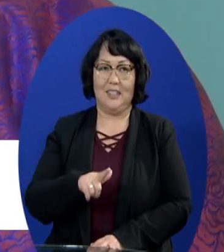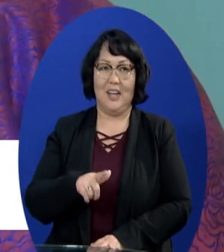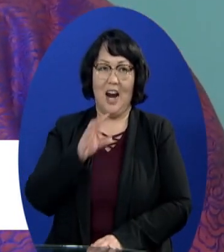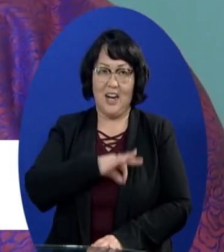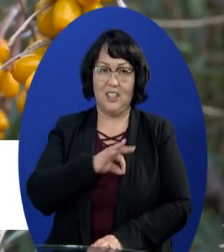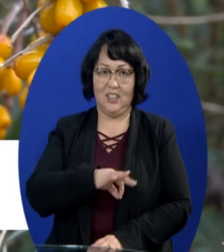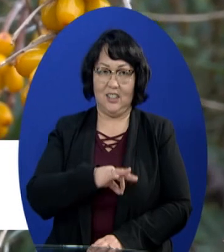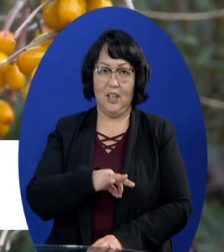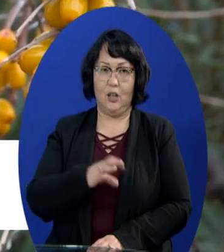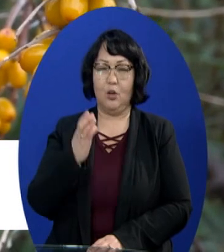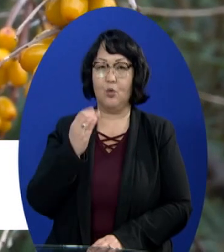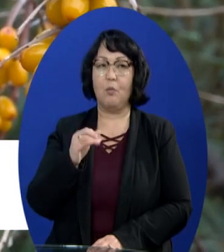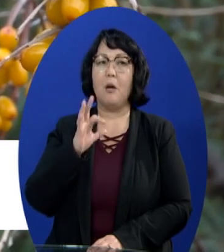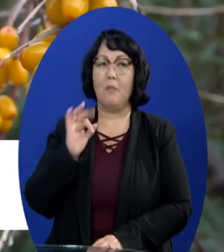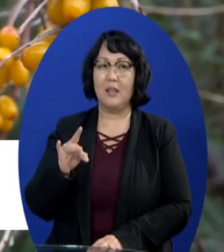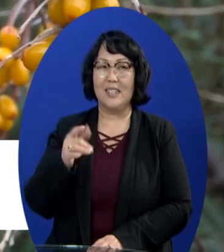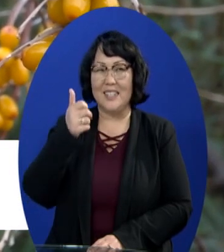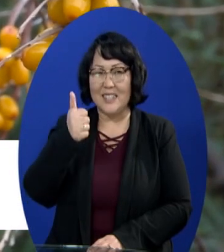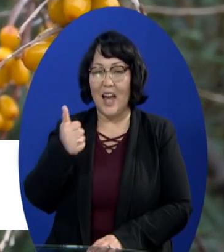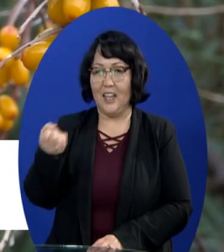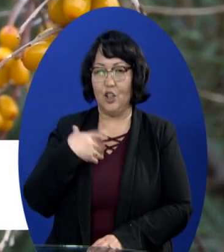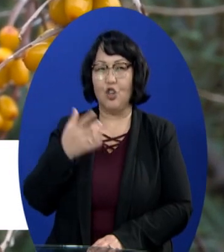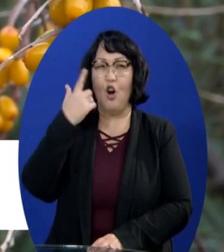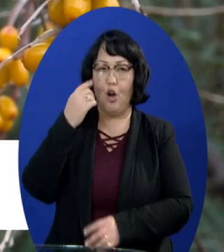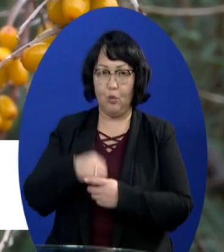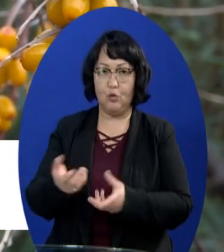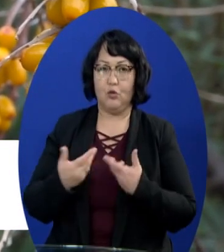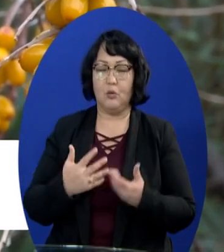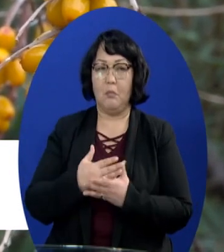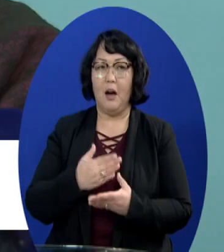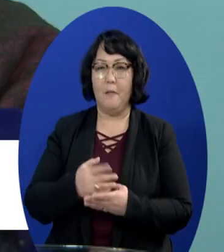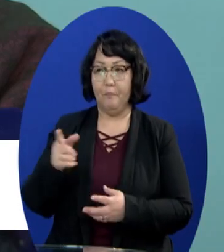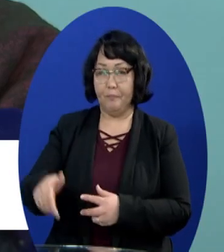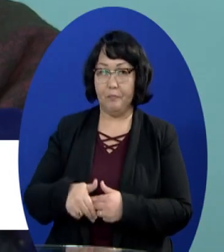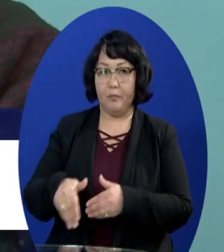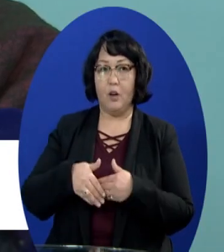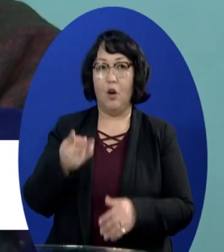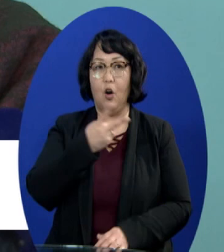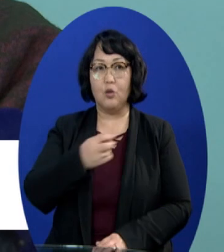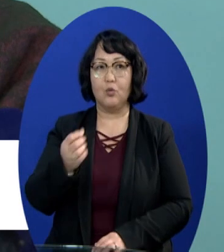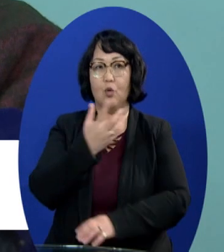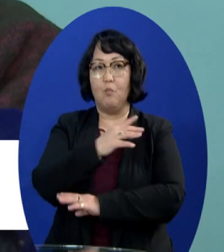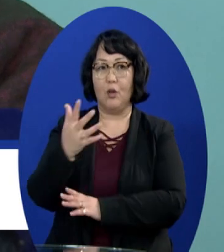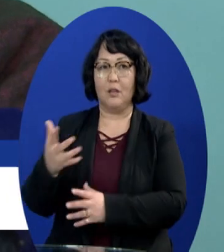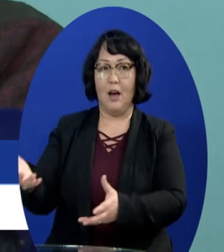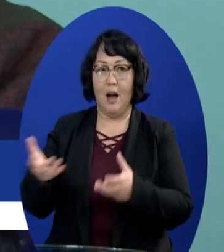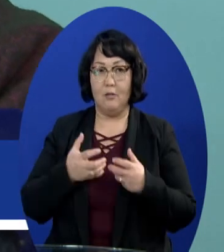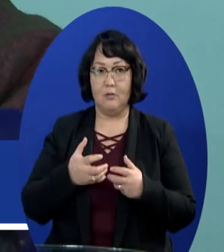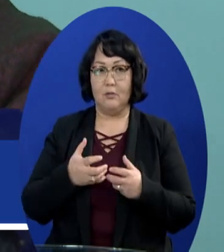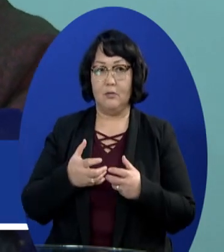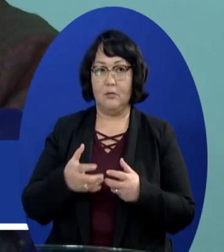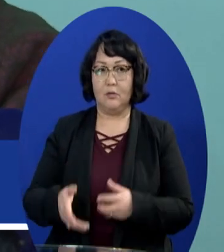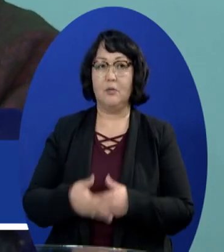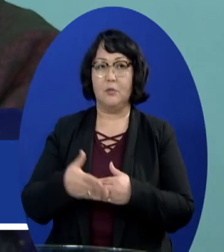ашигтай гэдэг нь ер нь сумын ард иргэдэд нэлийн хэлж ойлгуулсан юм л дээ. Энэ хүний тусламжаар 200 мод авч тусалцаа болж өгч надад